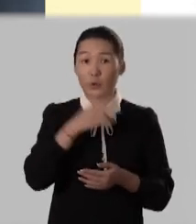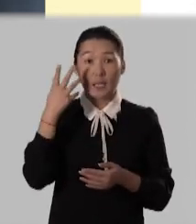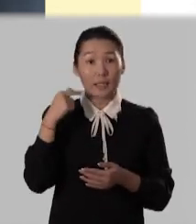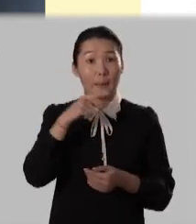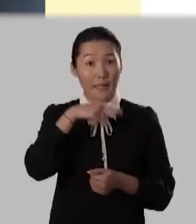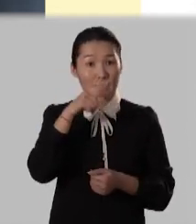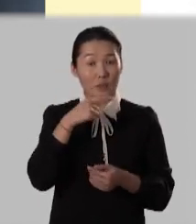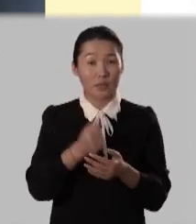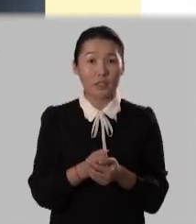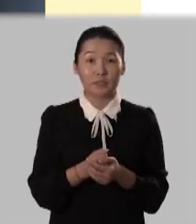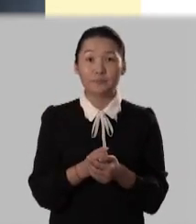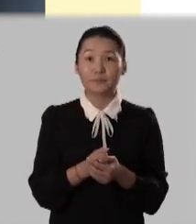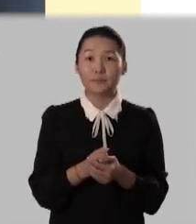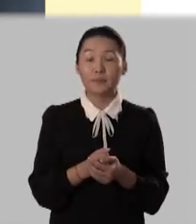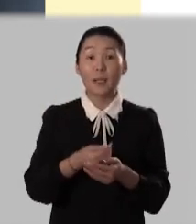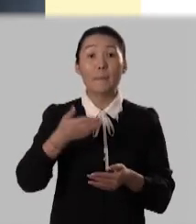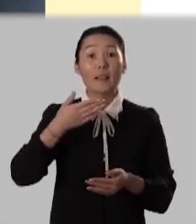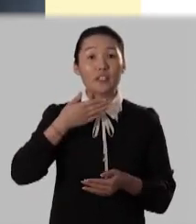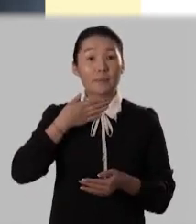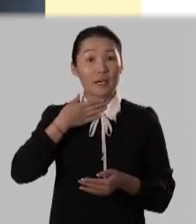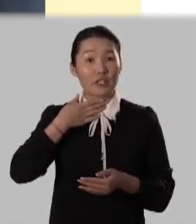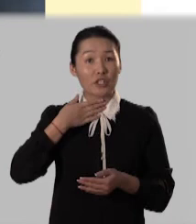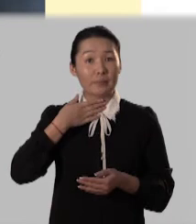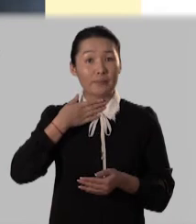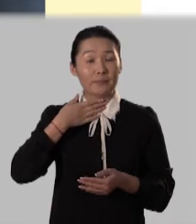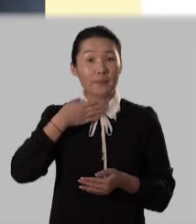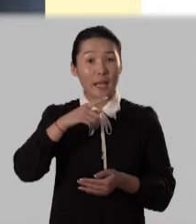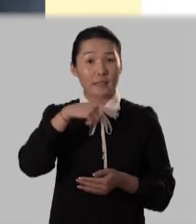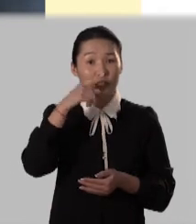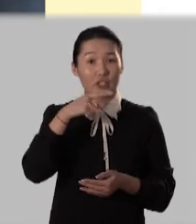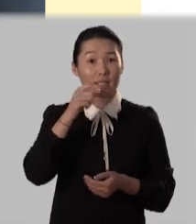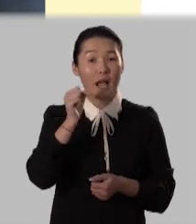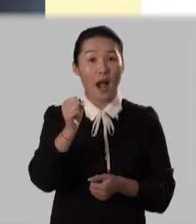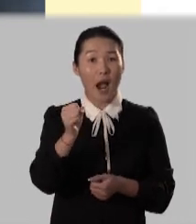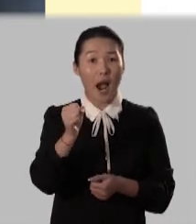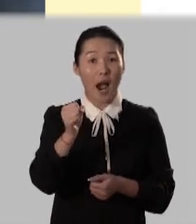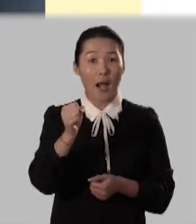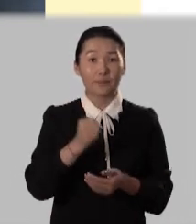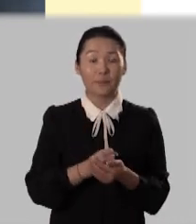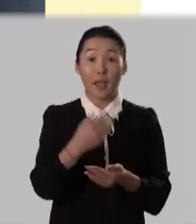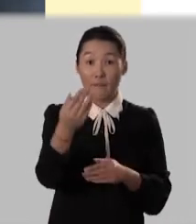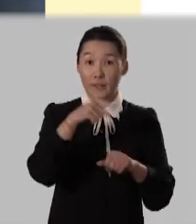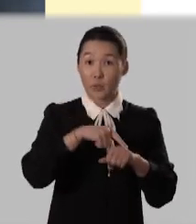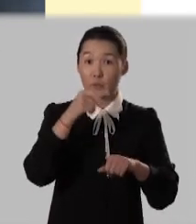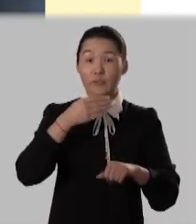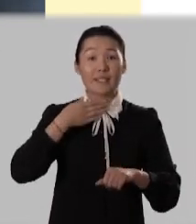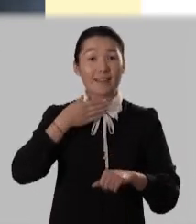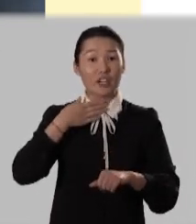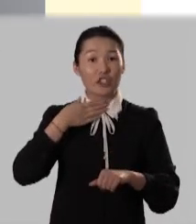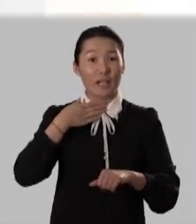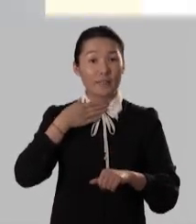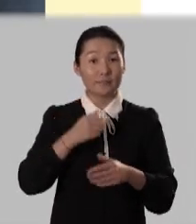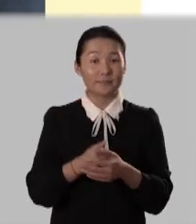положите пальчики на горло произнесите звук а вы чувствуете дрожание голосовых